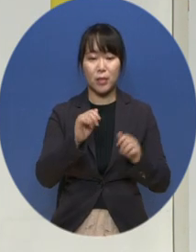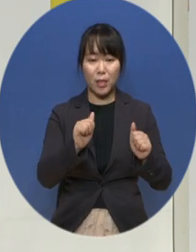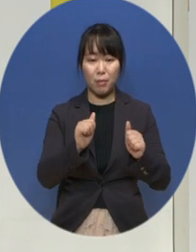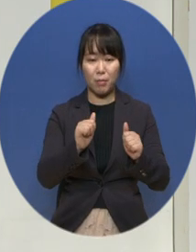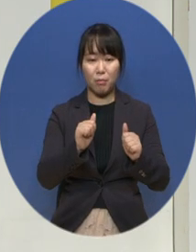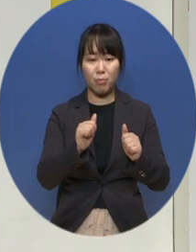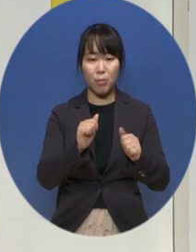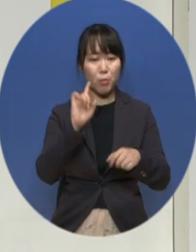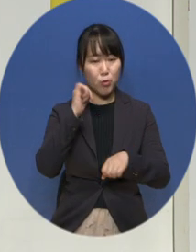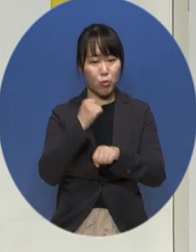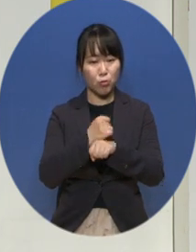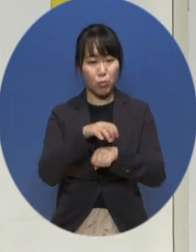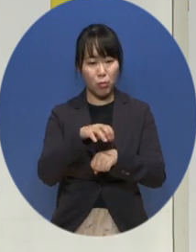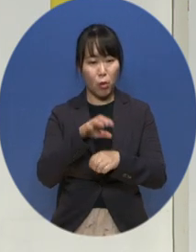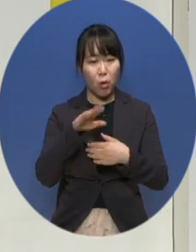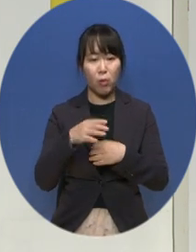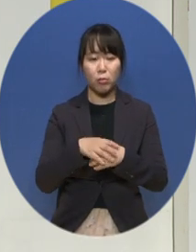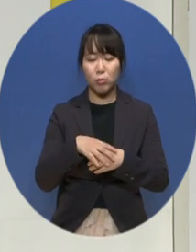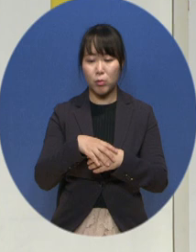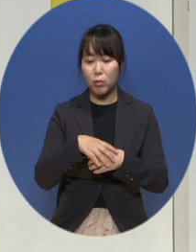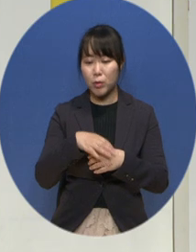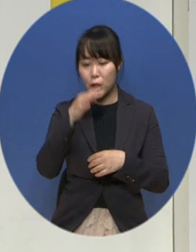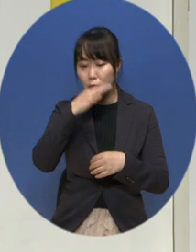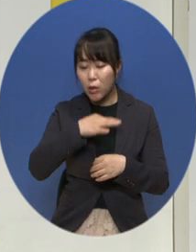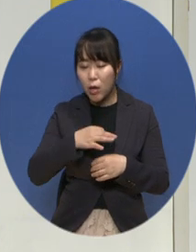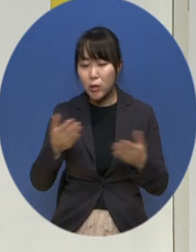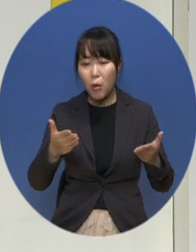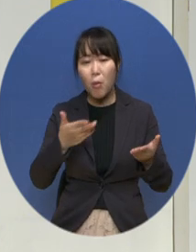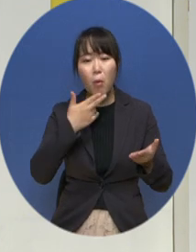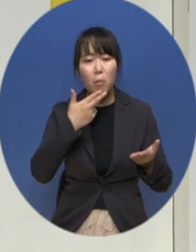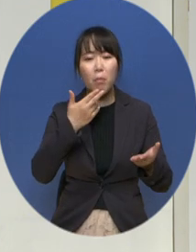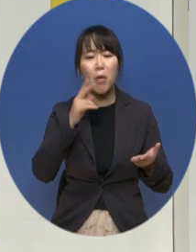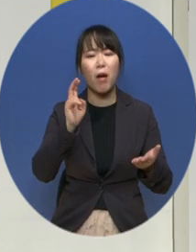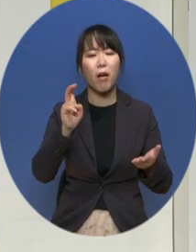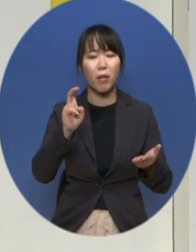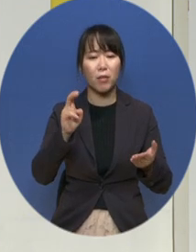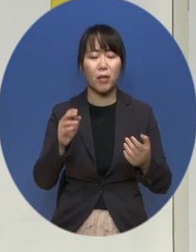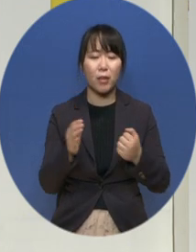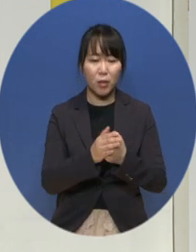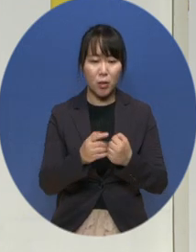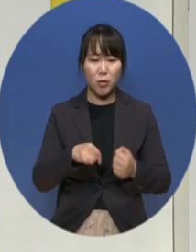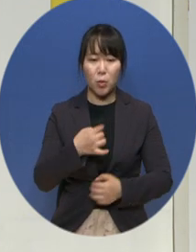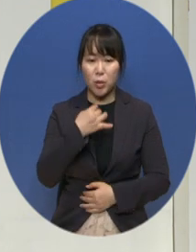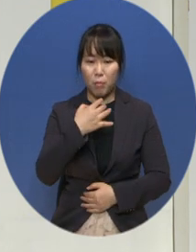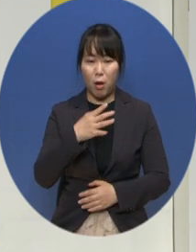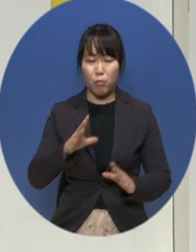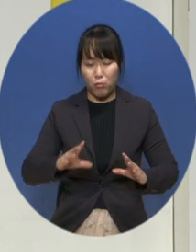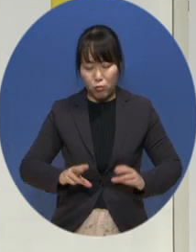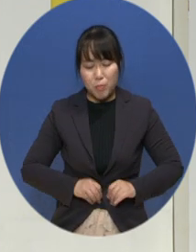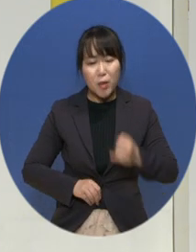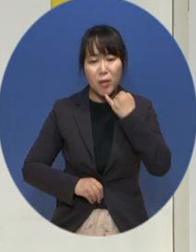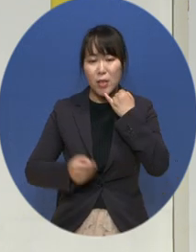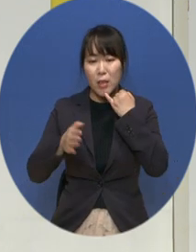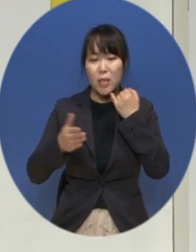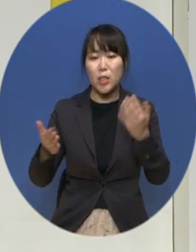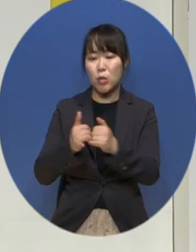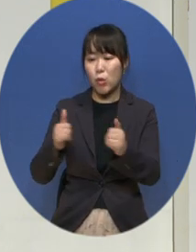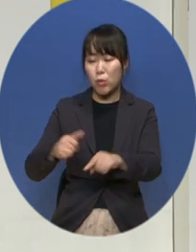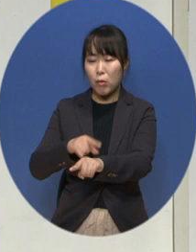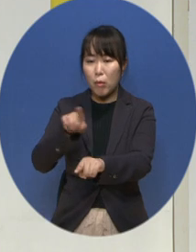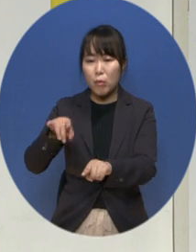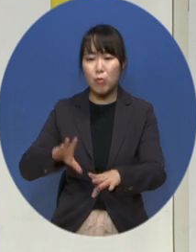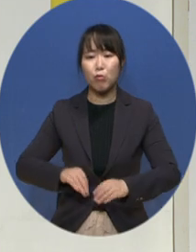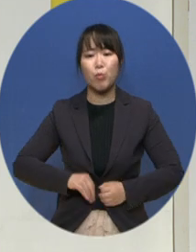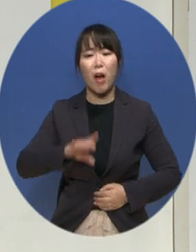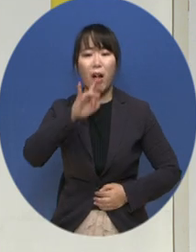했으니까 예 수임 사건이 없을 수도 있잖아요 4 그러면 어떻게 해요 조우 혼자 굽는 거 괜찮은데 직원들은